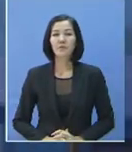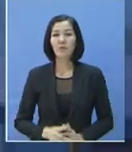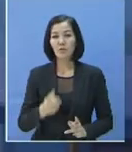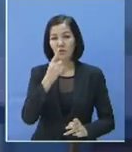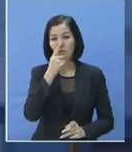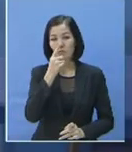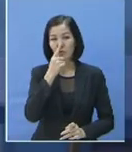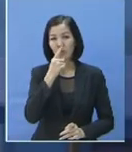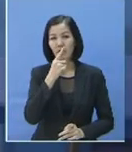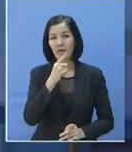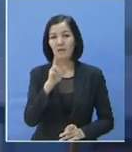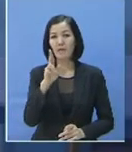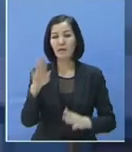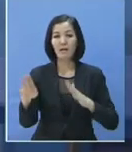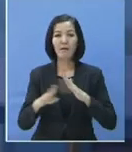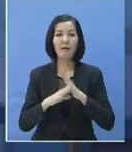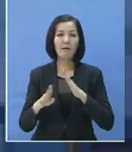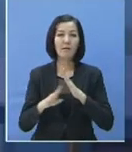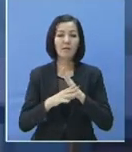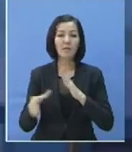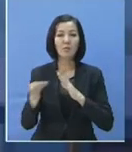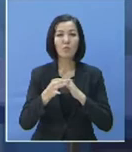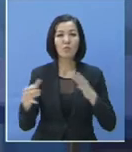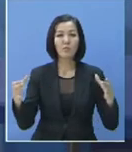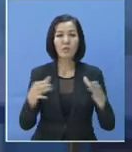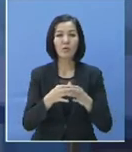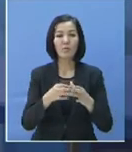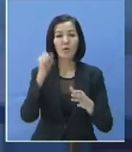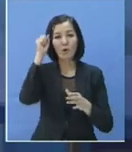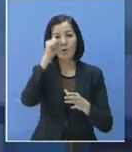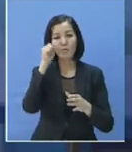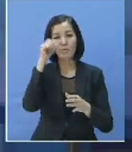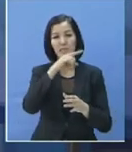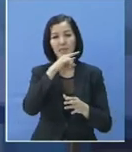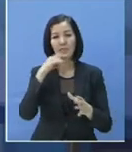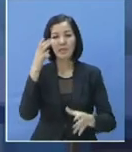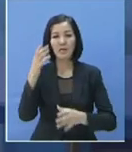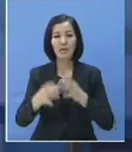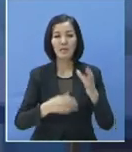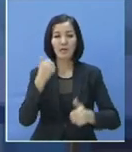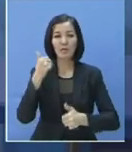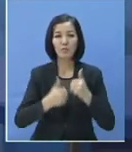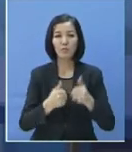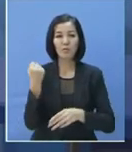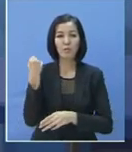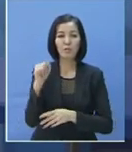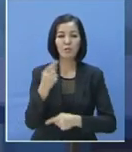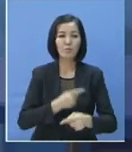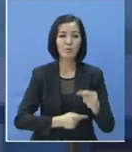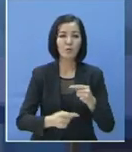Журда Шинке Кушинкай каратеден облыс құрамасының командасы Өзбекстан мен Ресейде өткен халықаралық турнирден жүлдемен